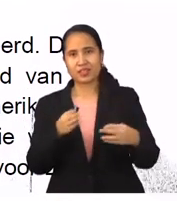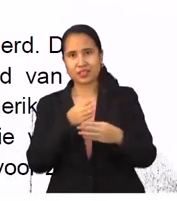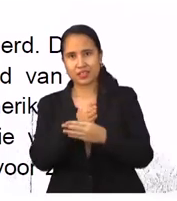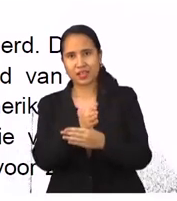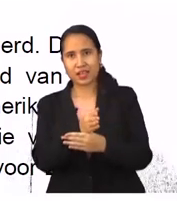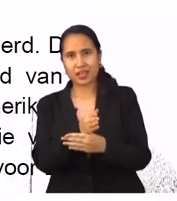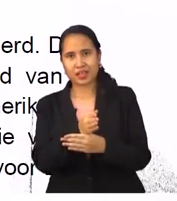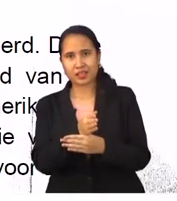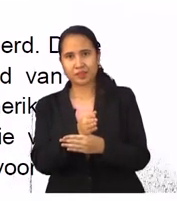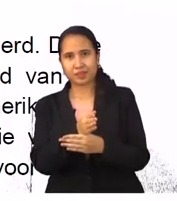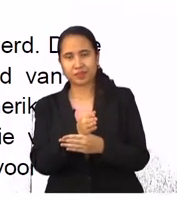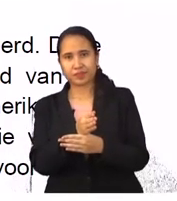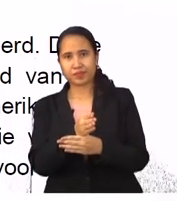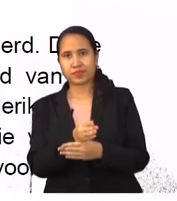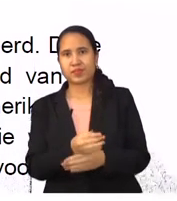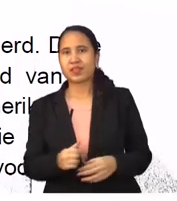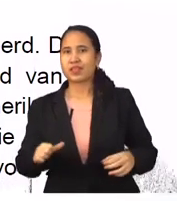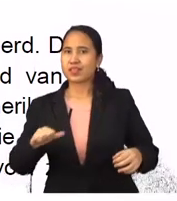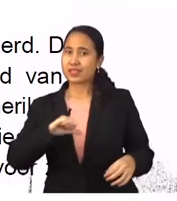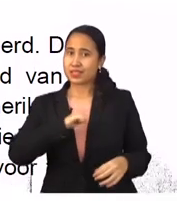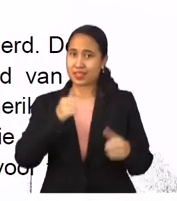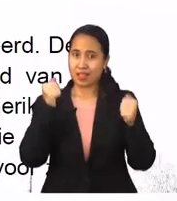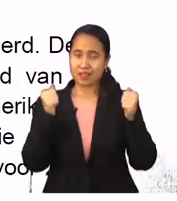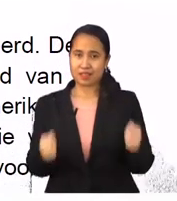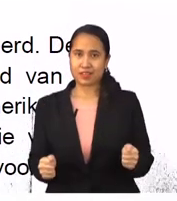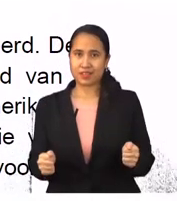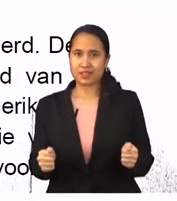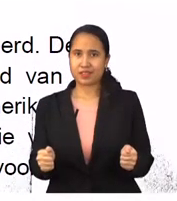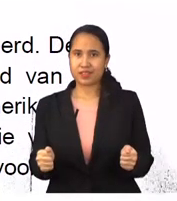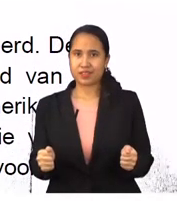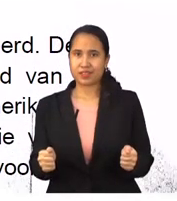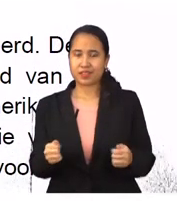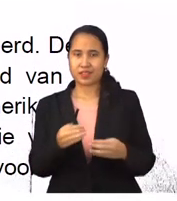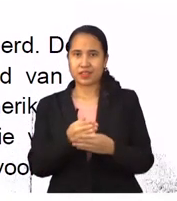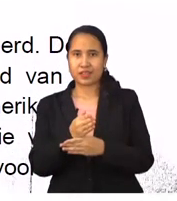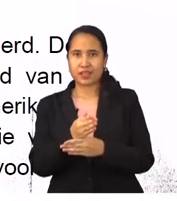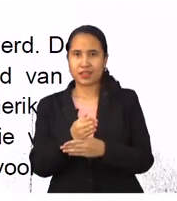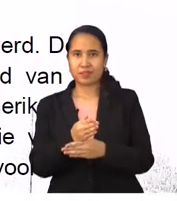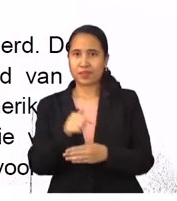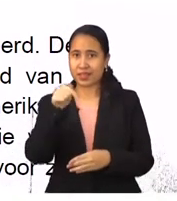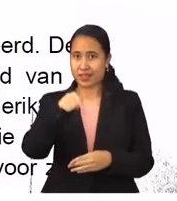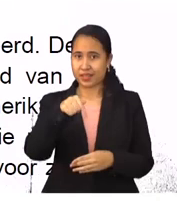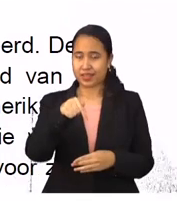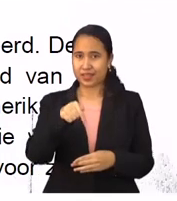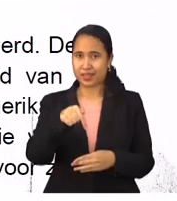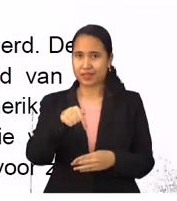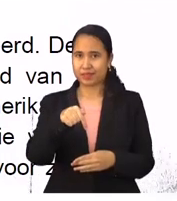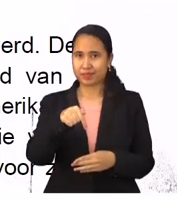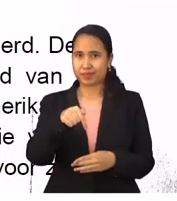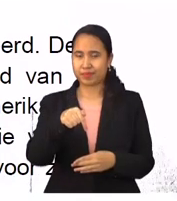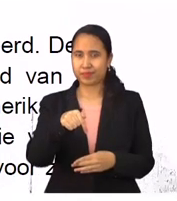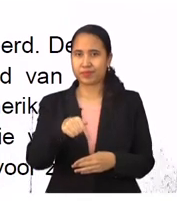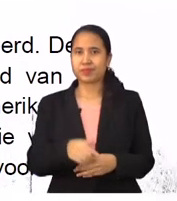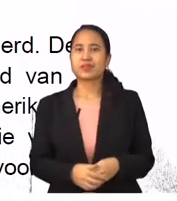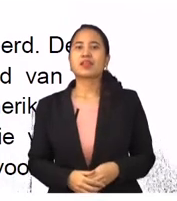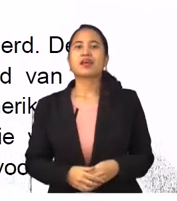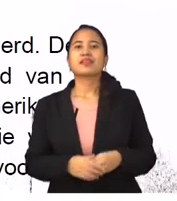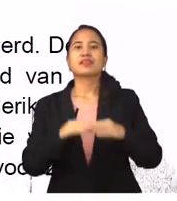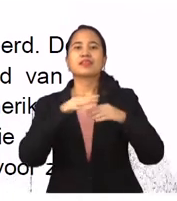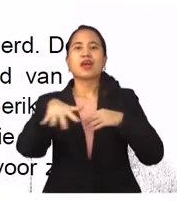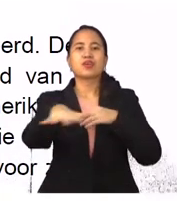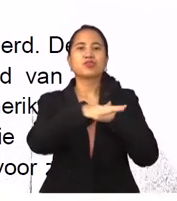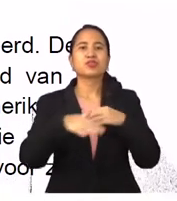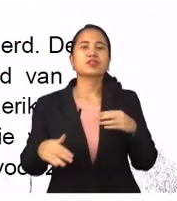althans als deze als een zelfstandige rechtsnorm kan functioneren, met het argument dat nationale regelgeving de